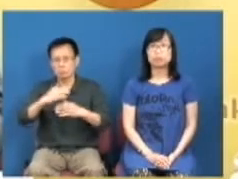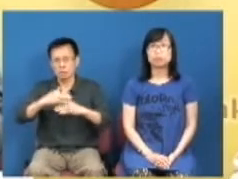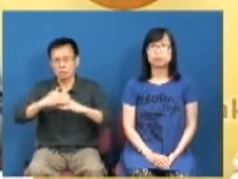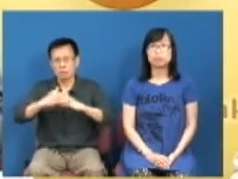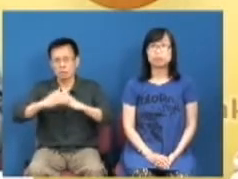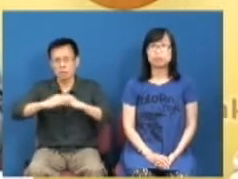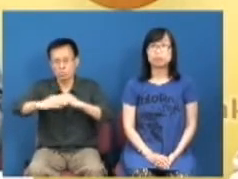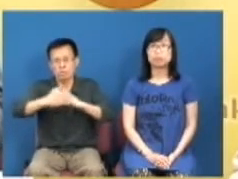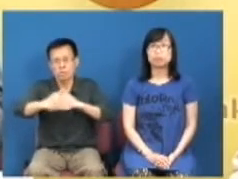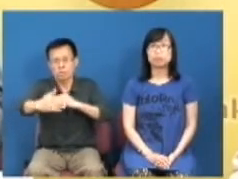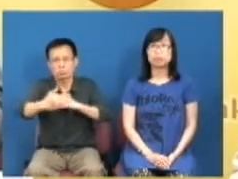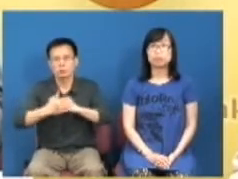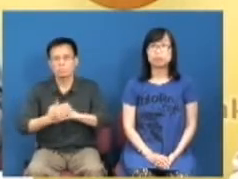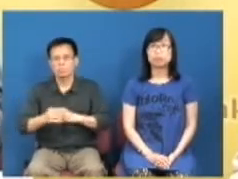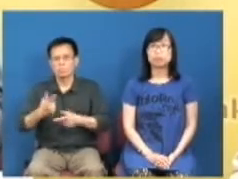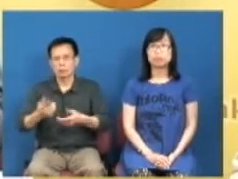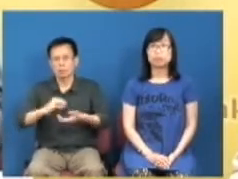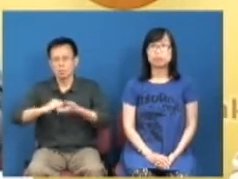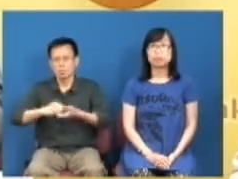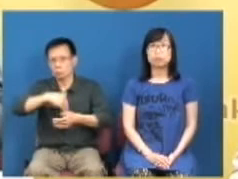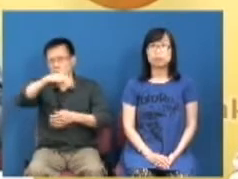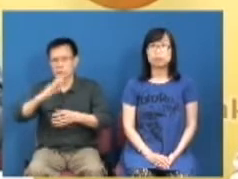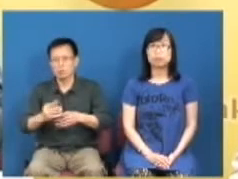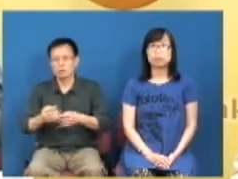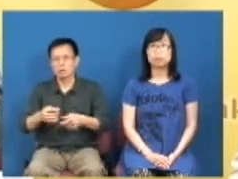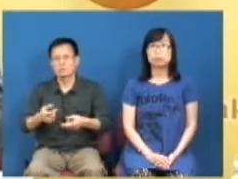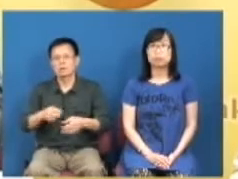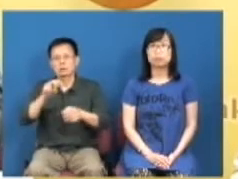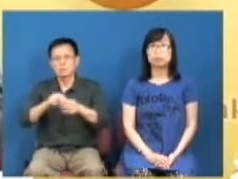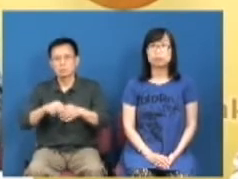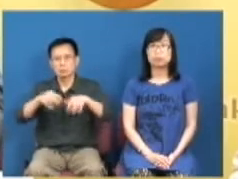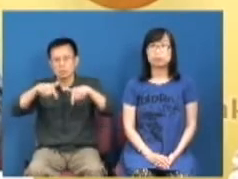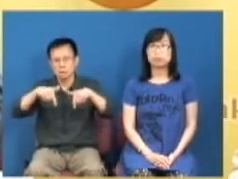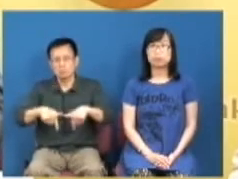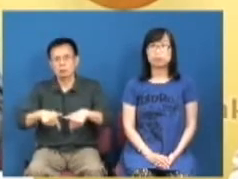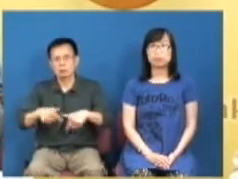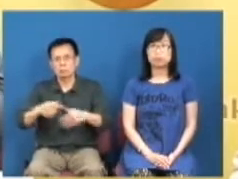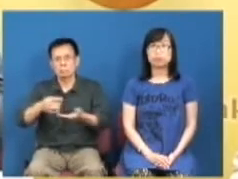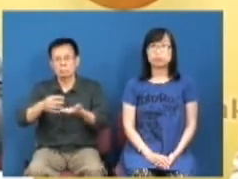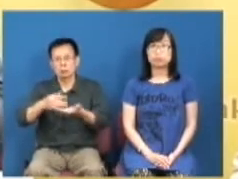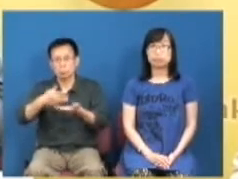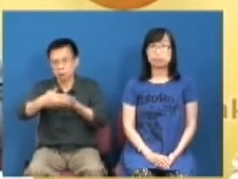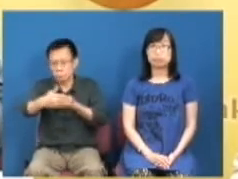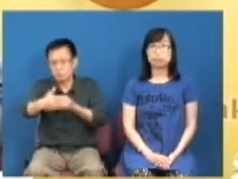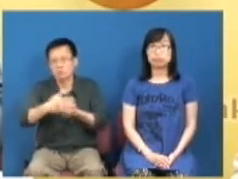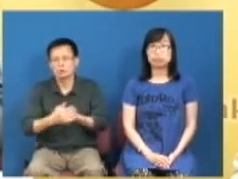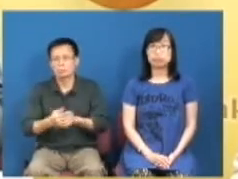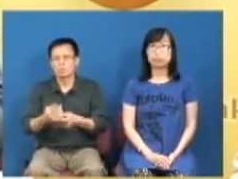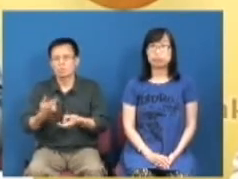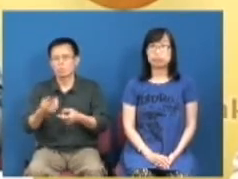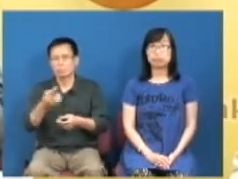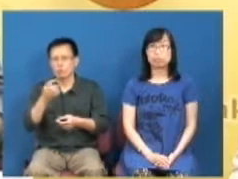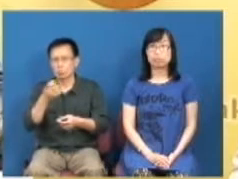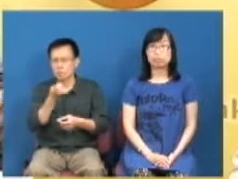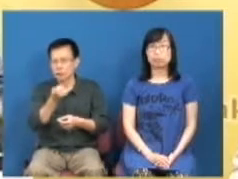頭去到大嶼山嘅一個。西南面我諗可能，因為其實而家東南面都係長洲嗰邊，近長洲嗰